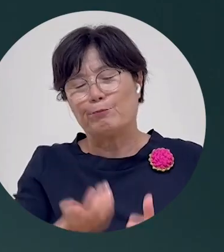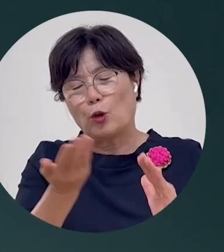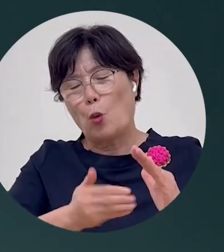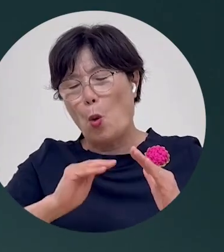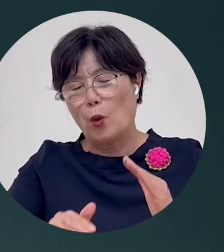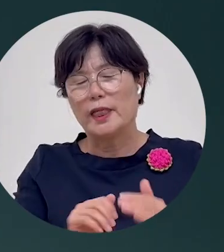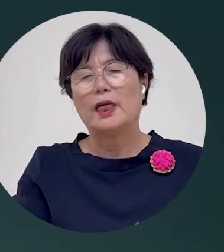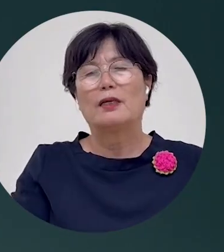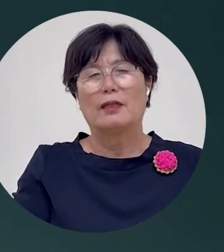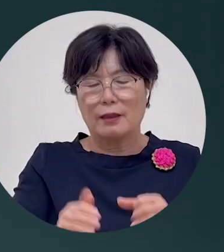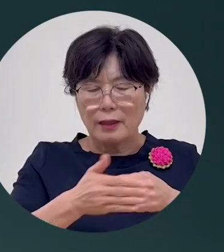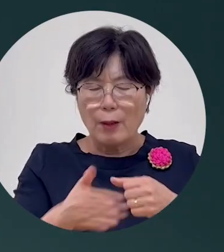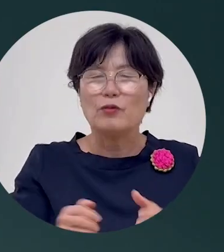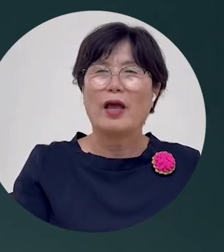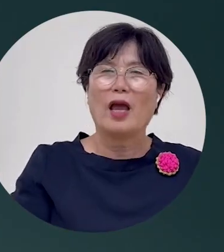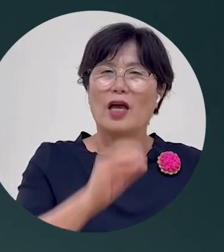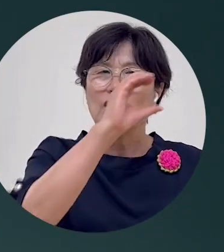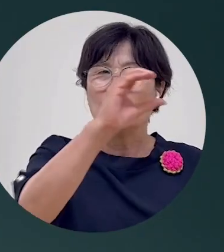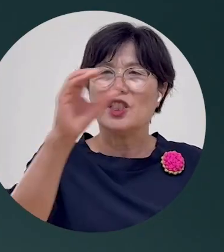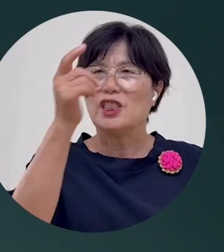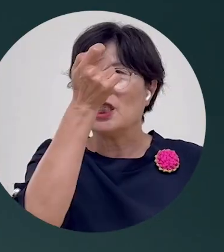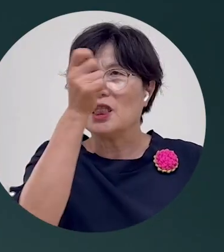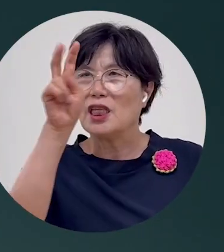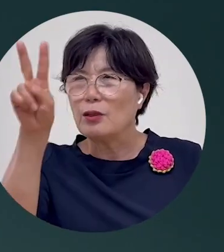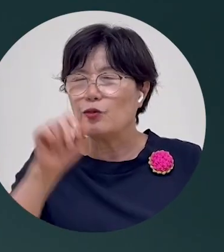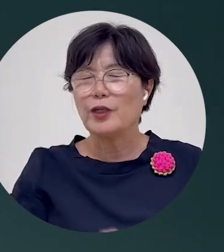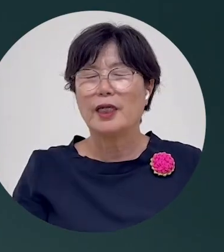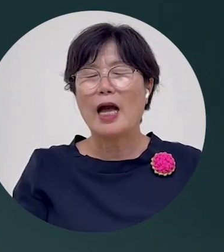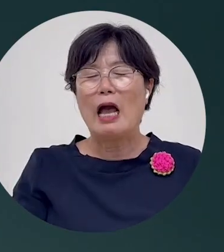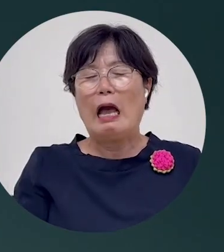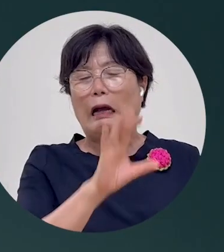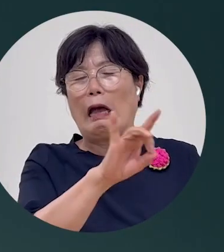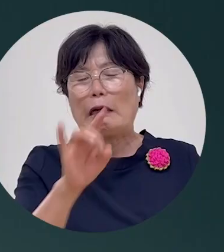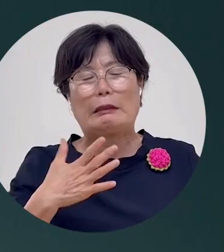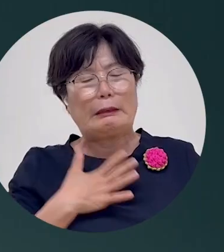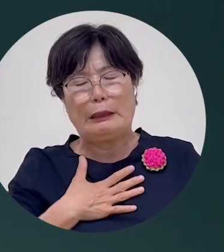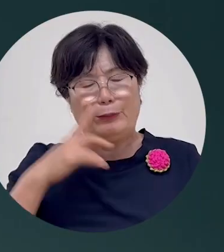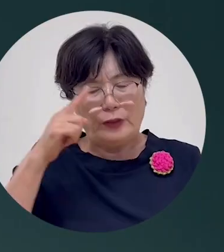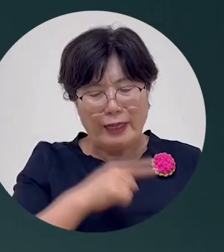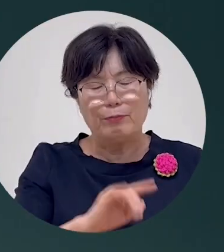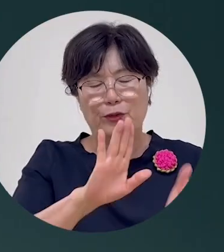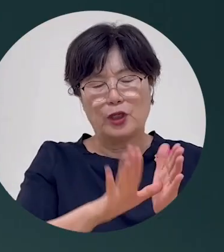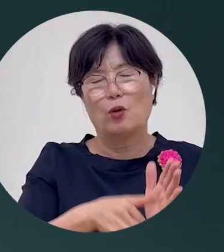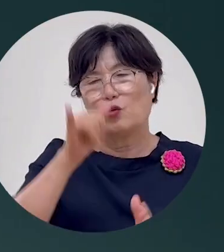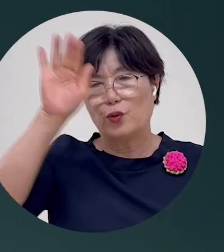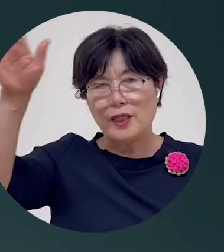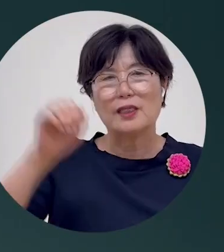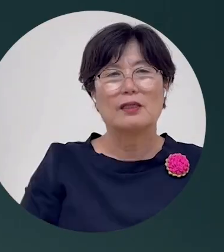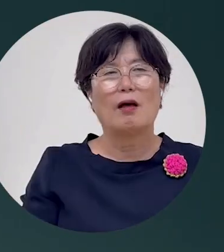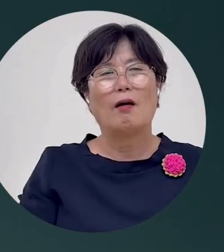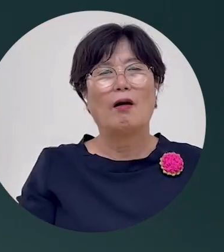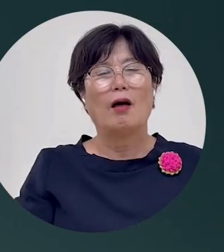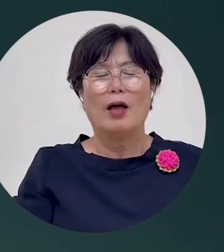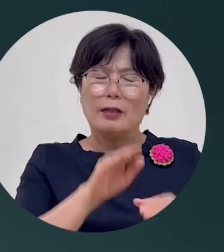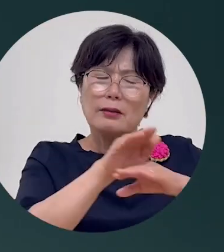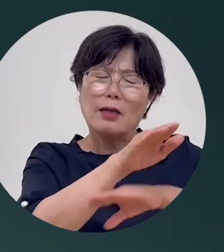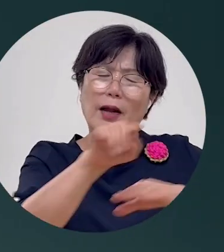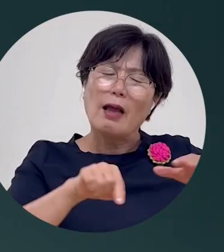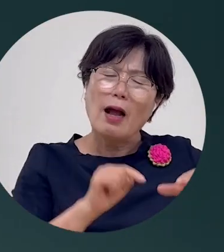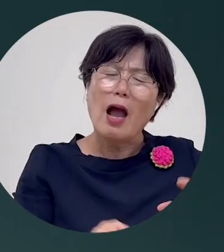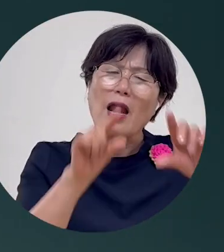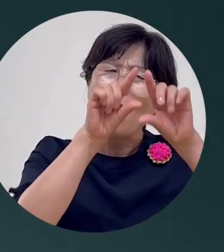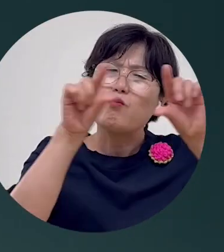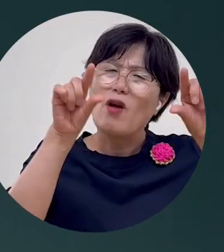위한 CCTV도 기분 나쁠 때가 있습니다. 여러분, 각 차량에 블랙박스 있어요,